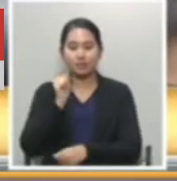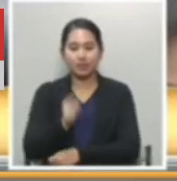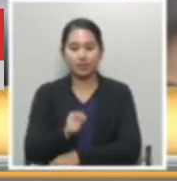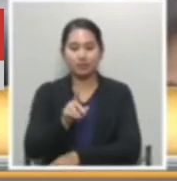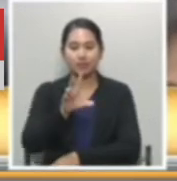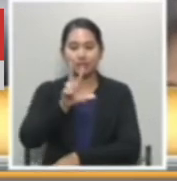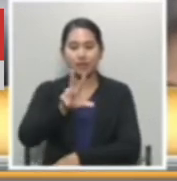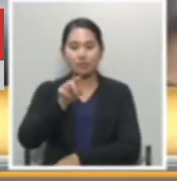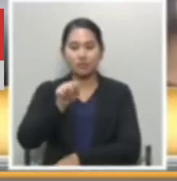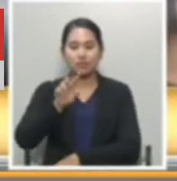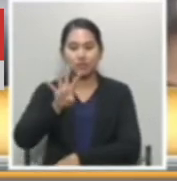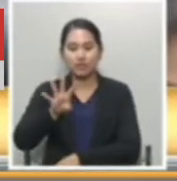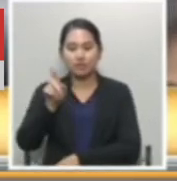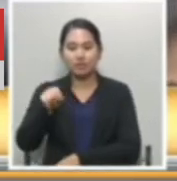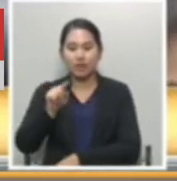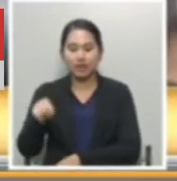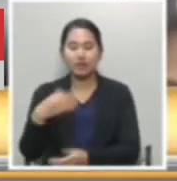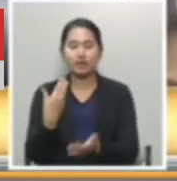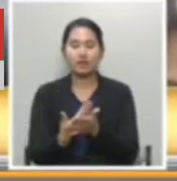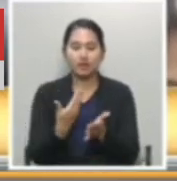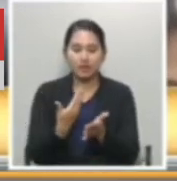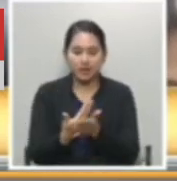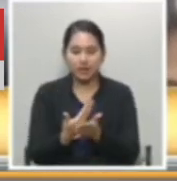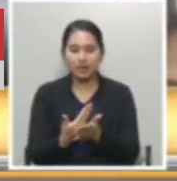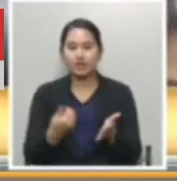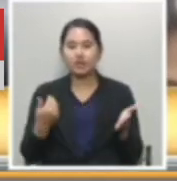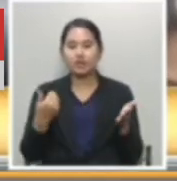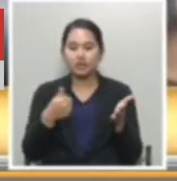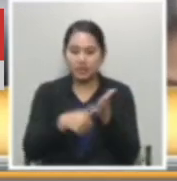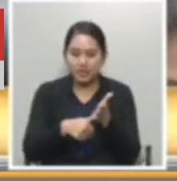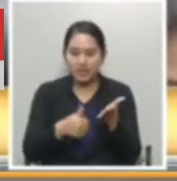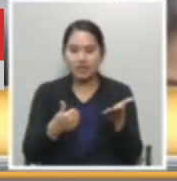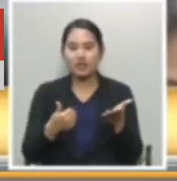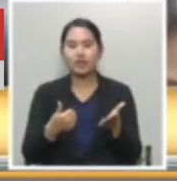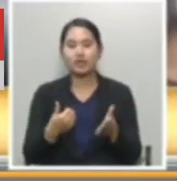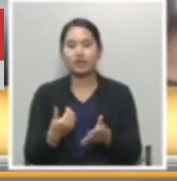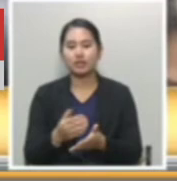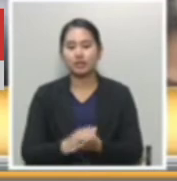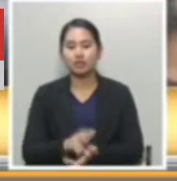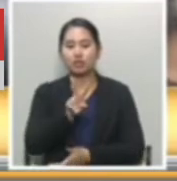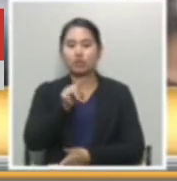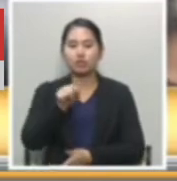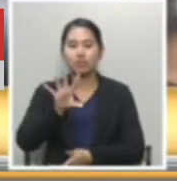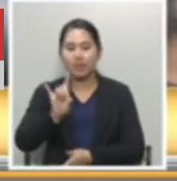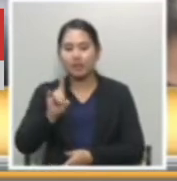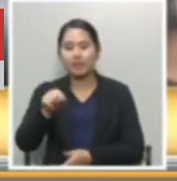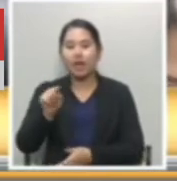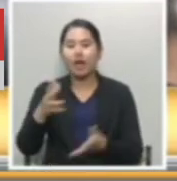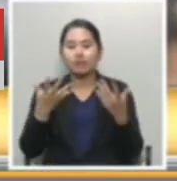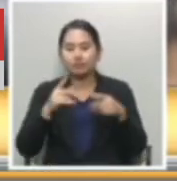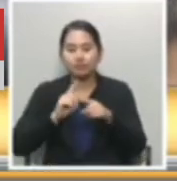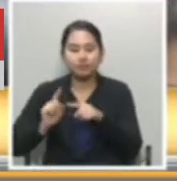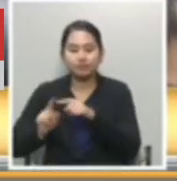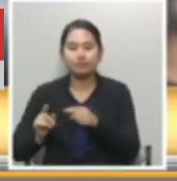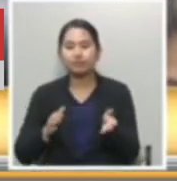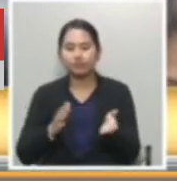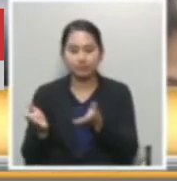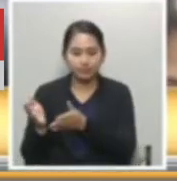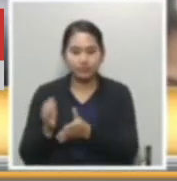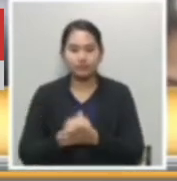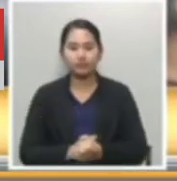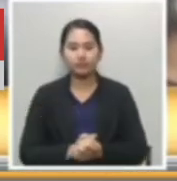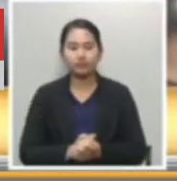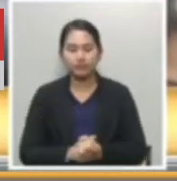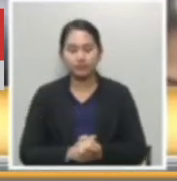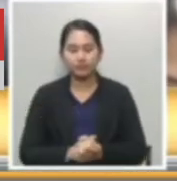ายจ่ายชดใช้เงินคงคลัง 1.9 รายจ่ายชำระคืนต้นเงินกู้ 2.8 อันนี้ว่าไปนะครับคงไปแตะลำบ